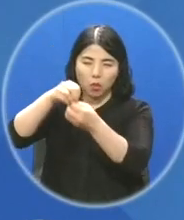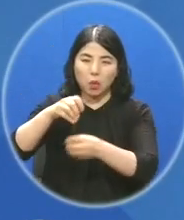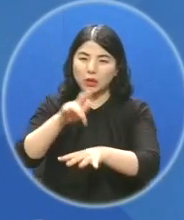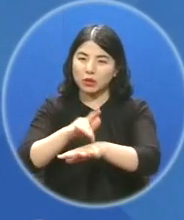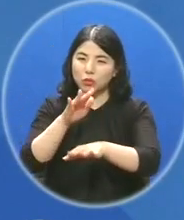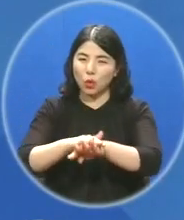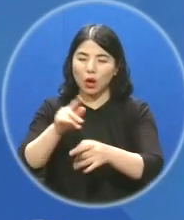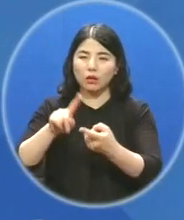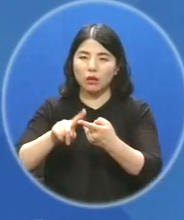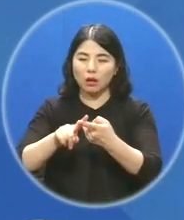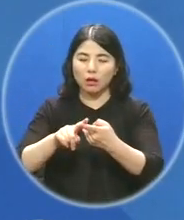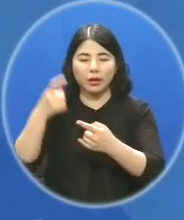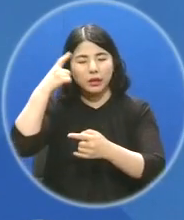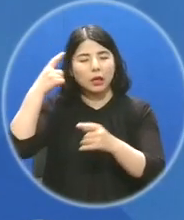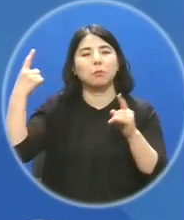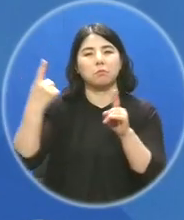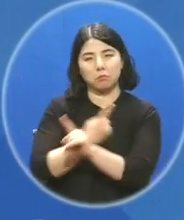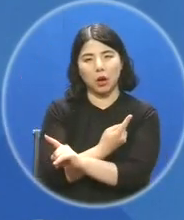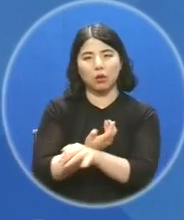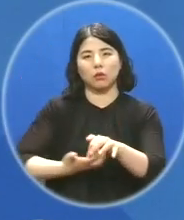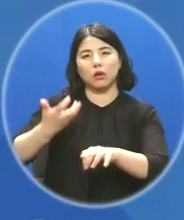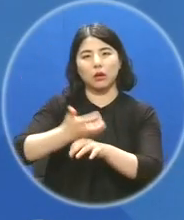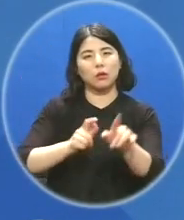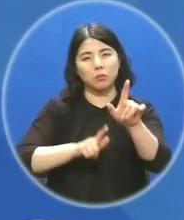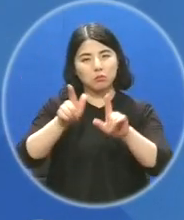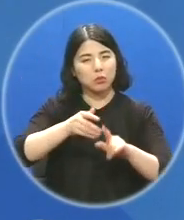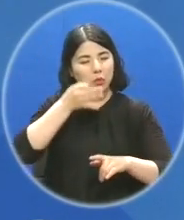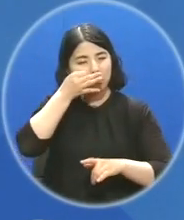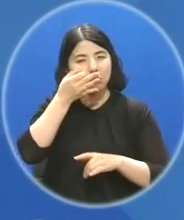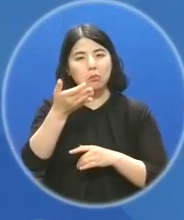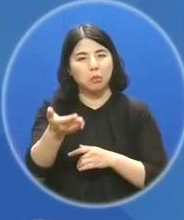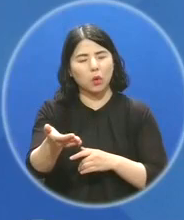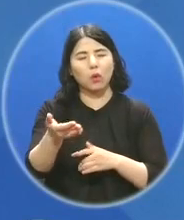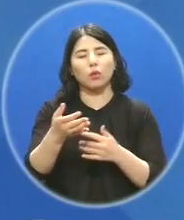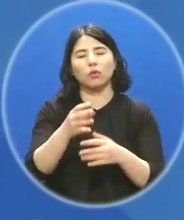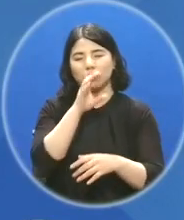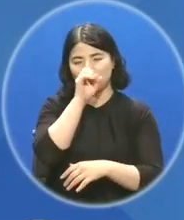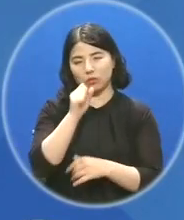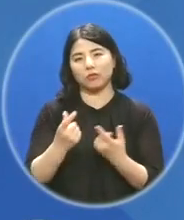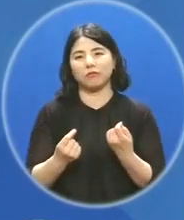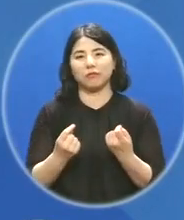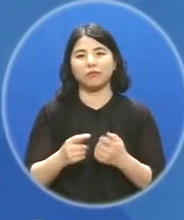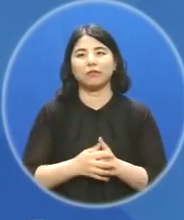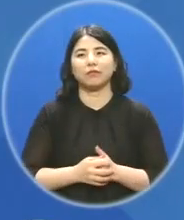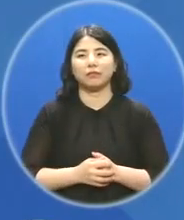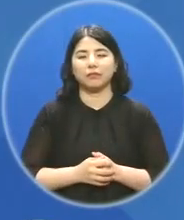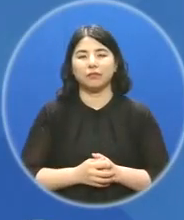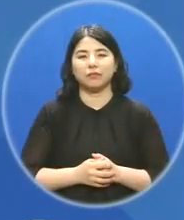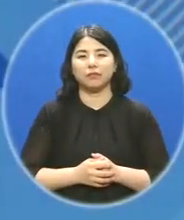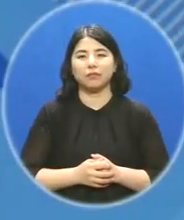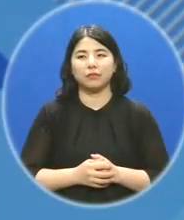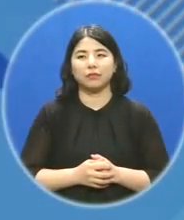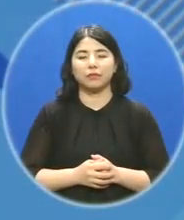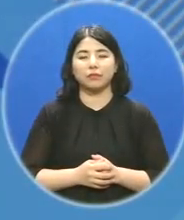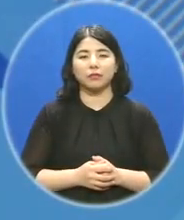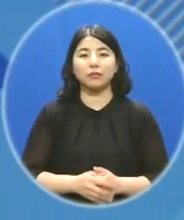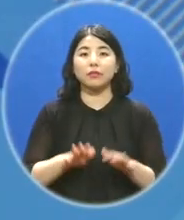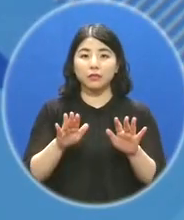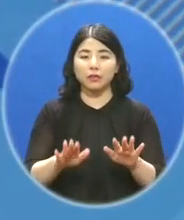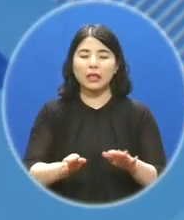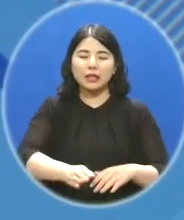조금 한번 발상의 전환, 좀 개혁적인 모습을 좀 보여주었으면 합니다. 네, 좋습니다.